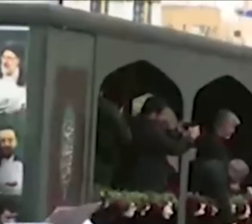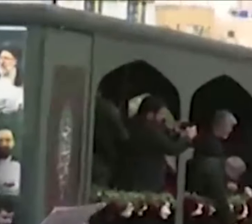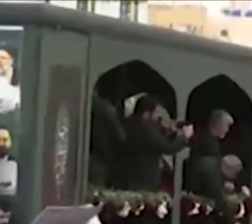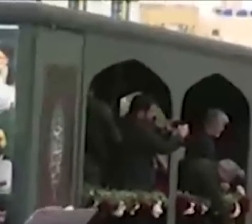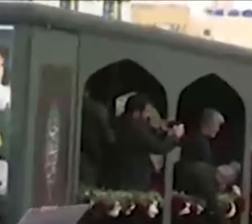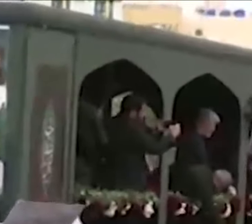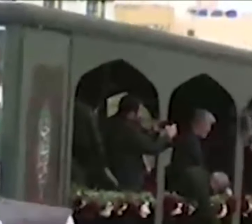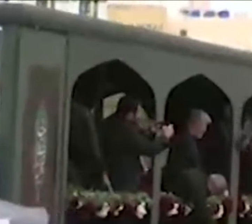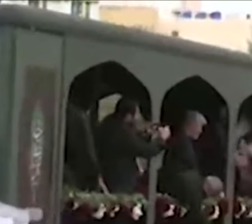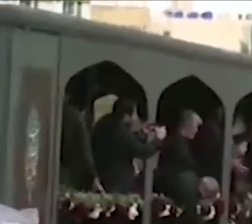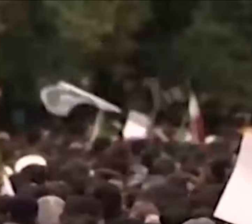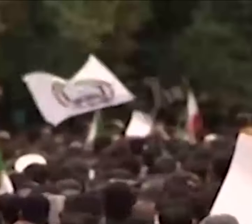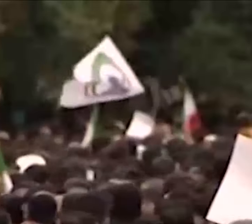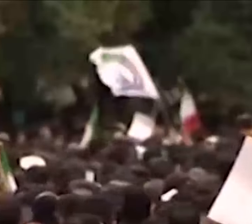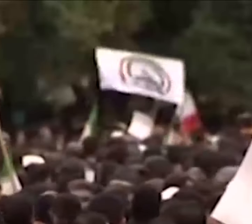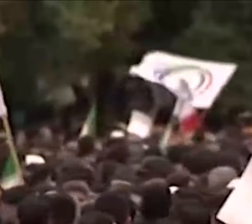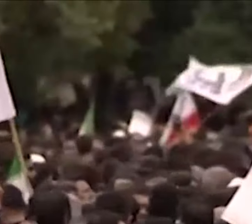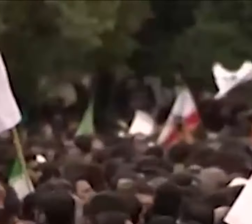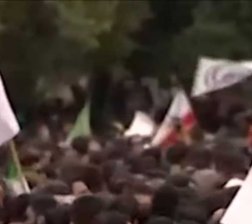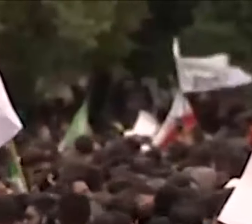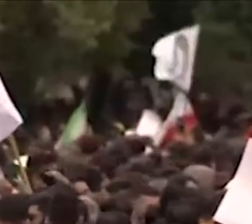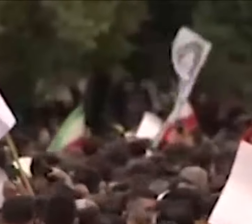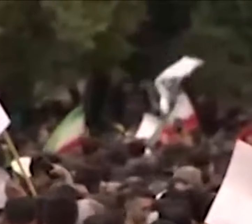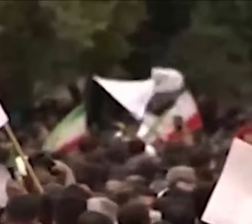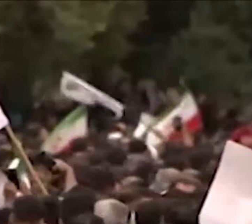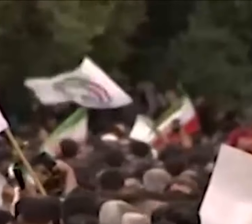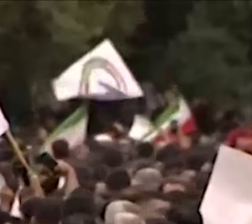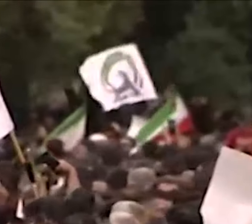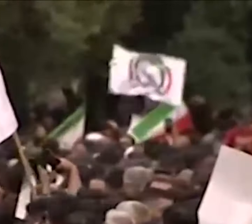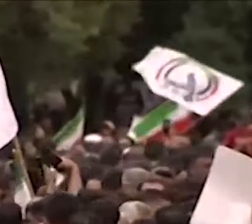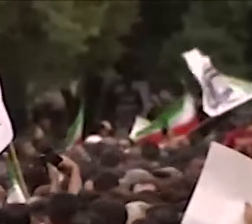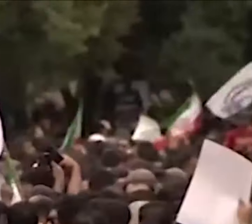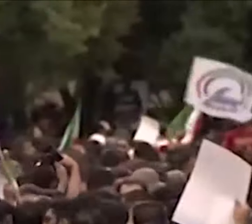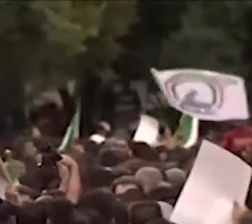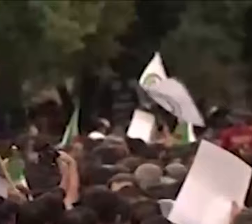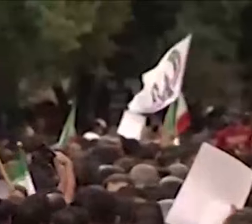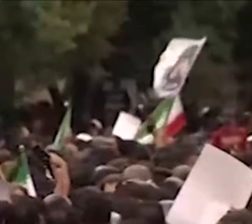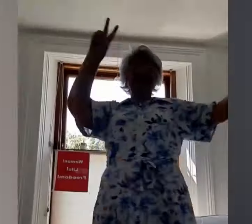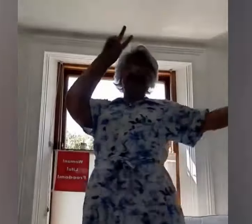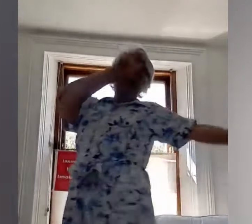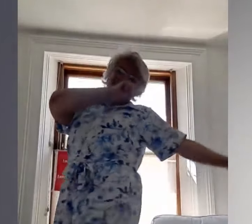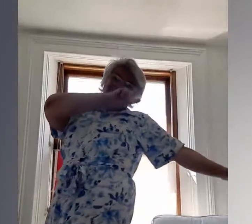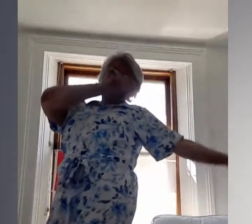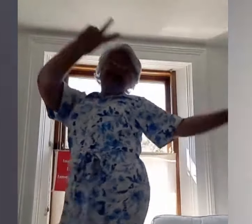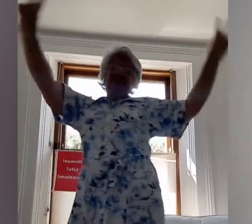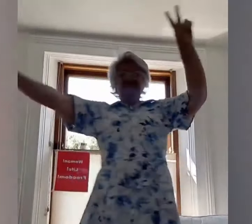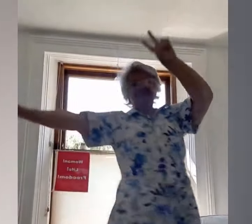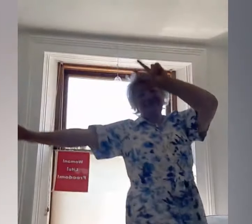Η Γενική Εισαγγελία του Ιράν απαγόρευσε κάθε είδους διαμαρτυρίας κατά του καθεστώτος με αφορμή το θάνατο του Προέδρου.